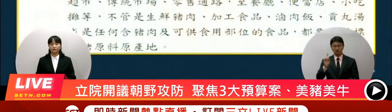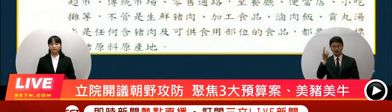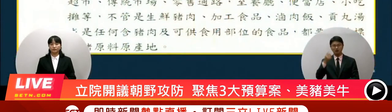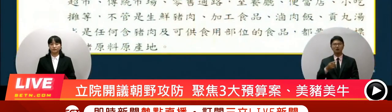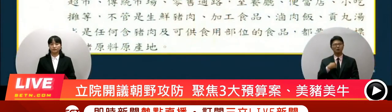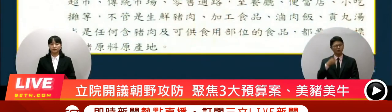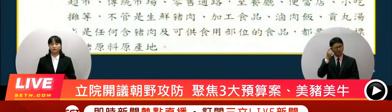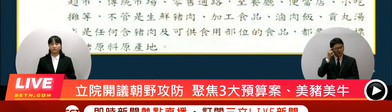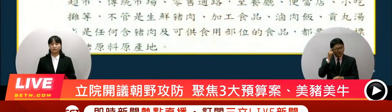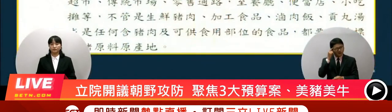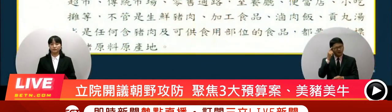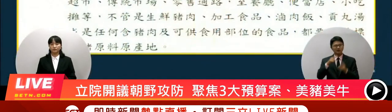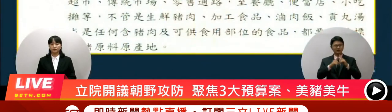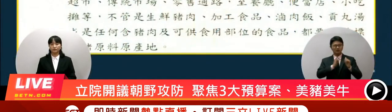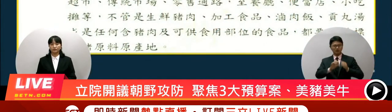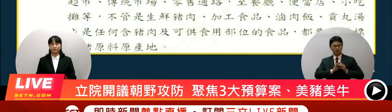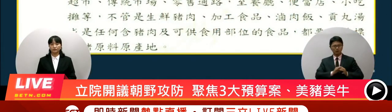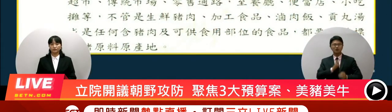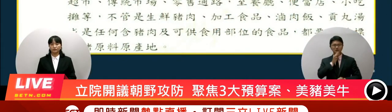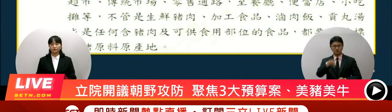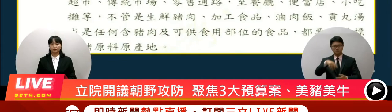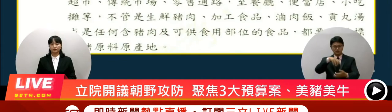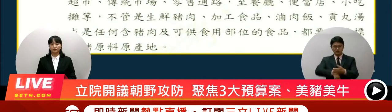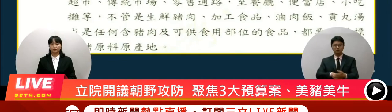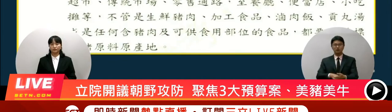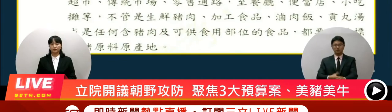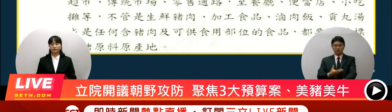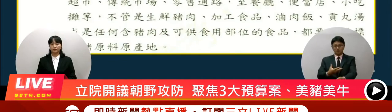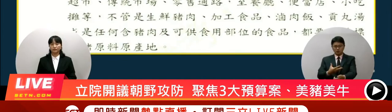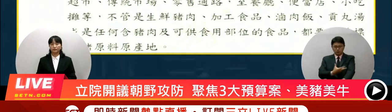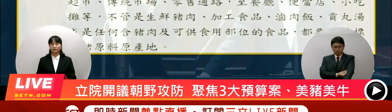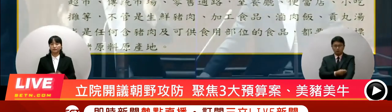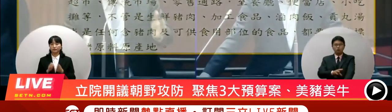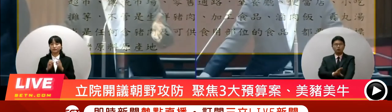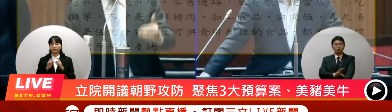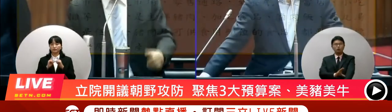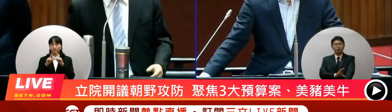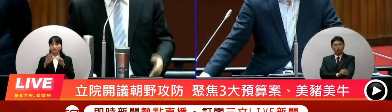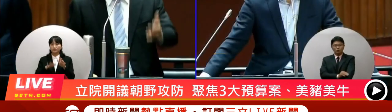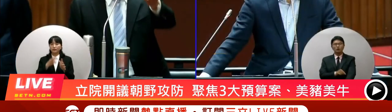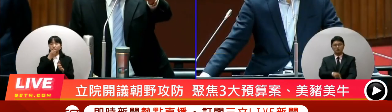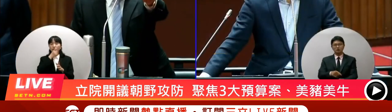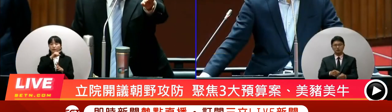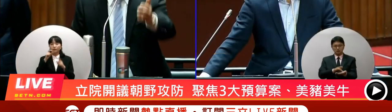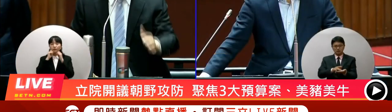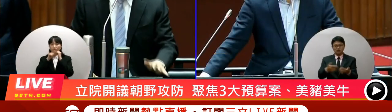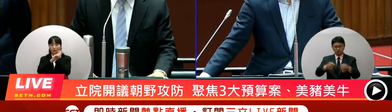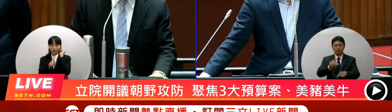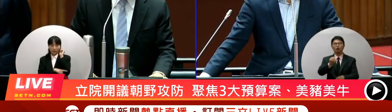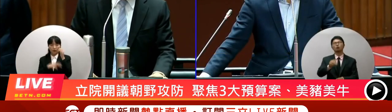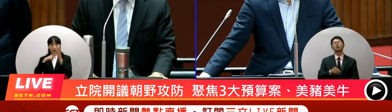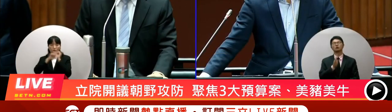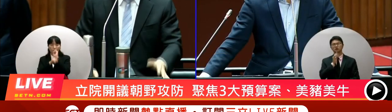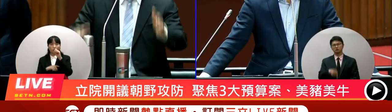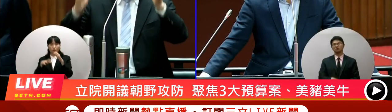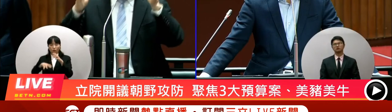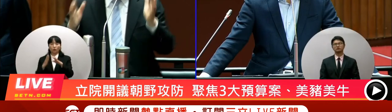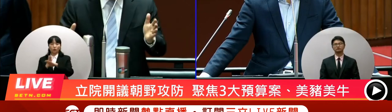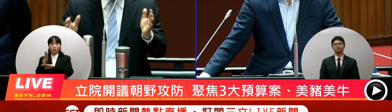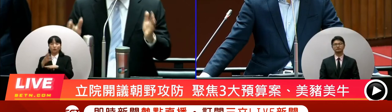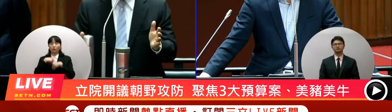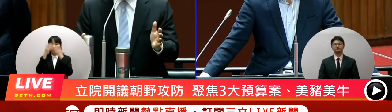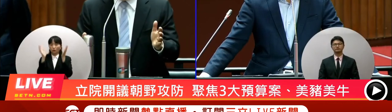含有瘦肉精到底会不会 委员这个食品标示法也是立法院通过的我们